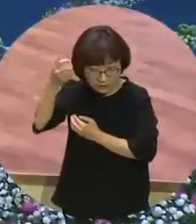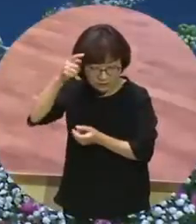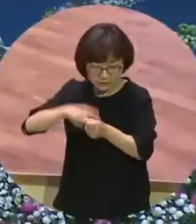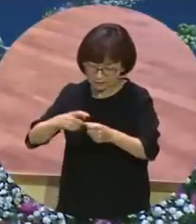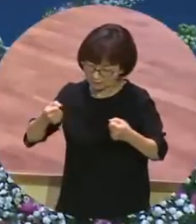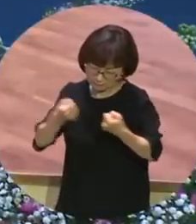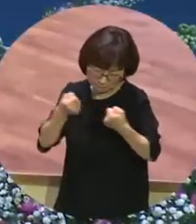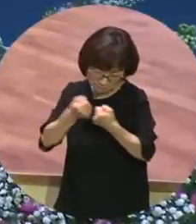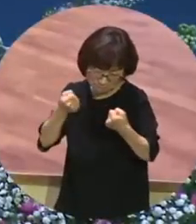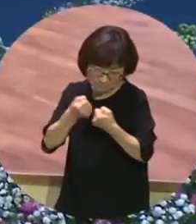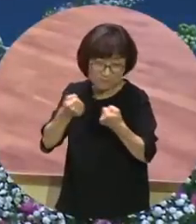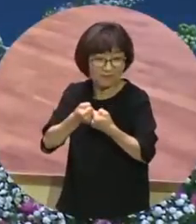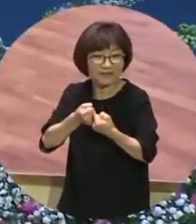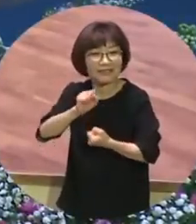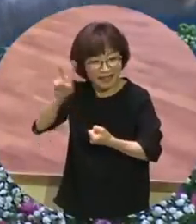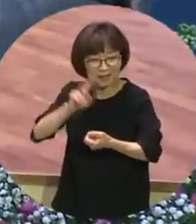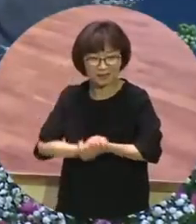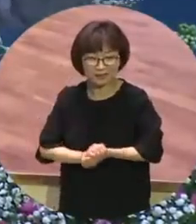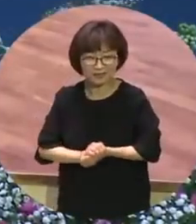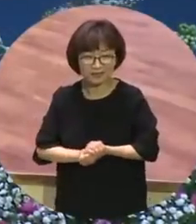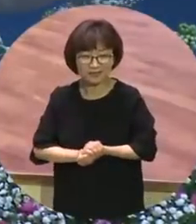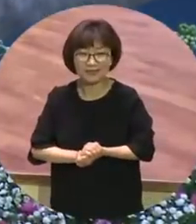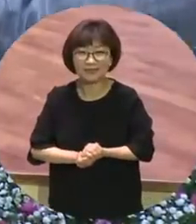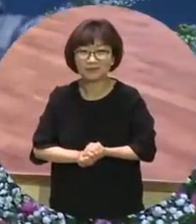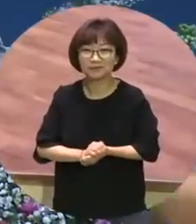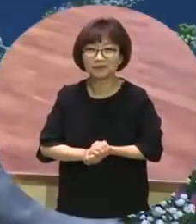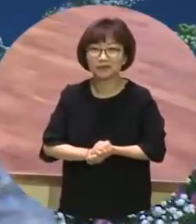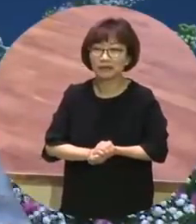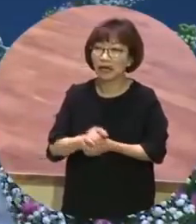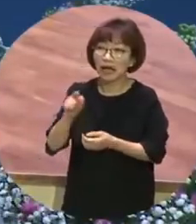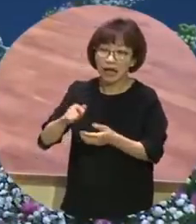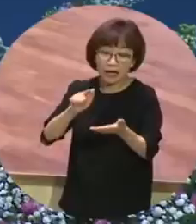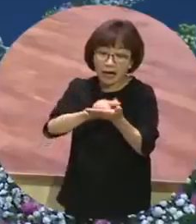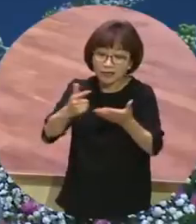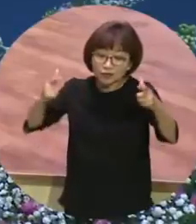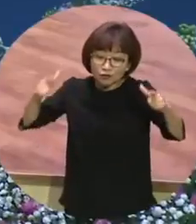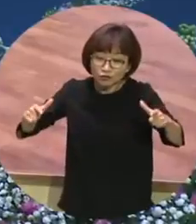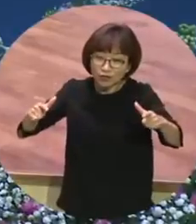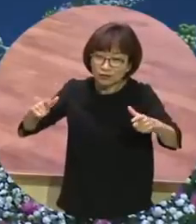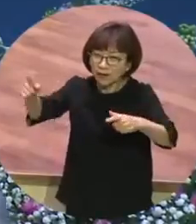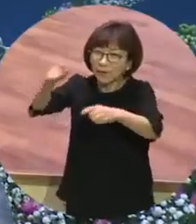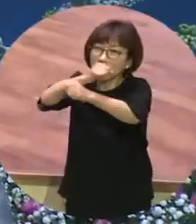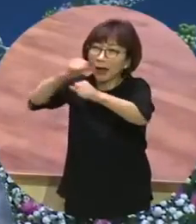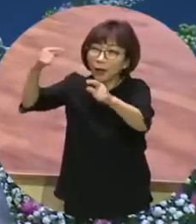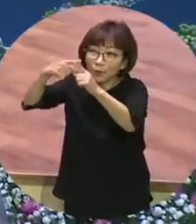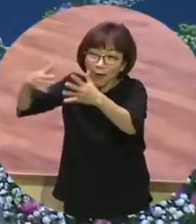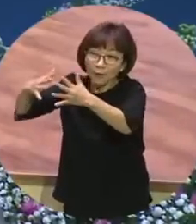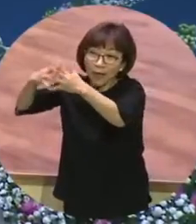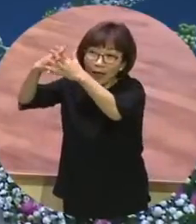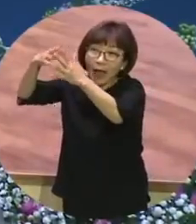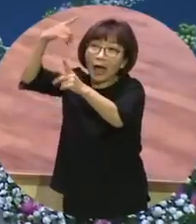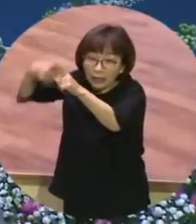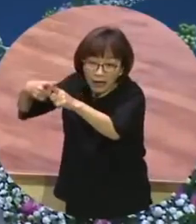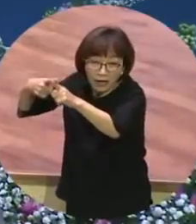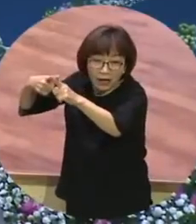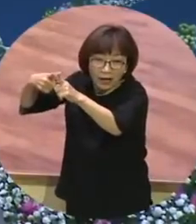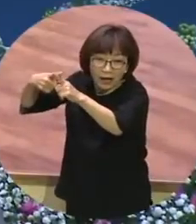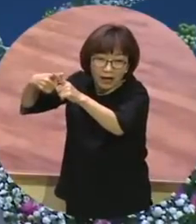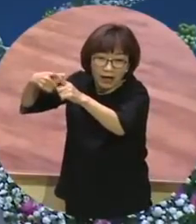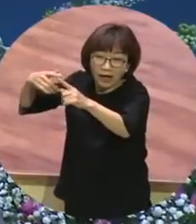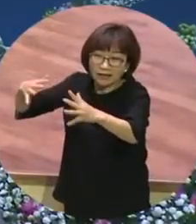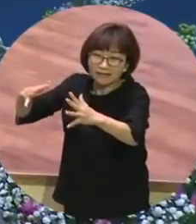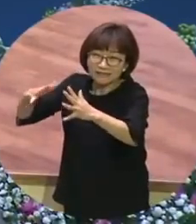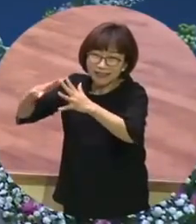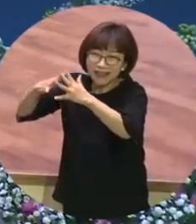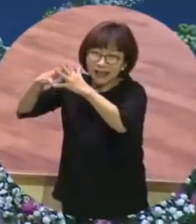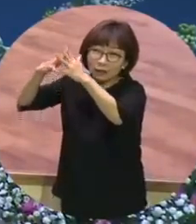보세요. 강성서 제일 큰 교회가 성령 짓다가 교회 다 망가져 다 없어져 버렸어요. 지금도 그 흉악스럽게 그